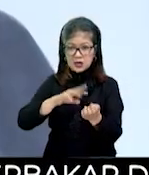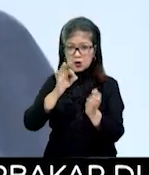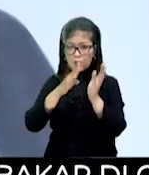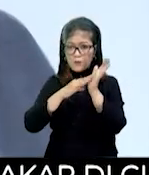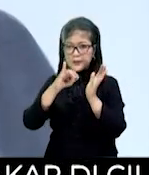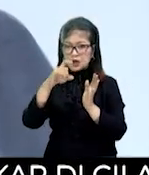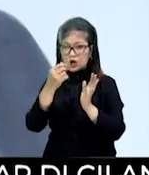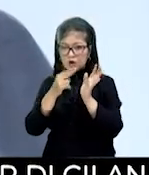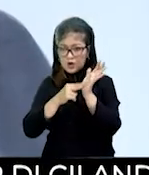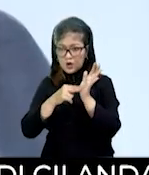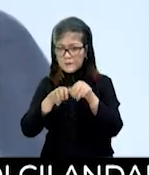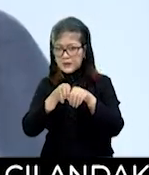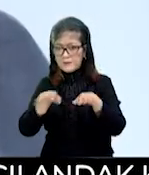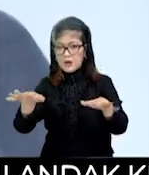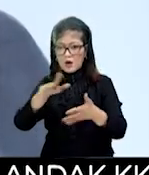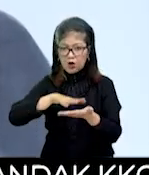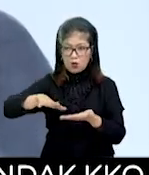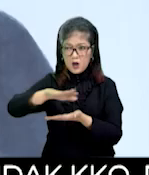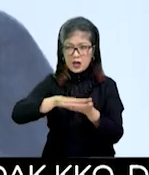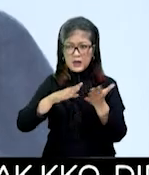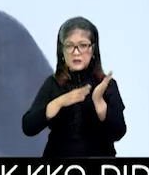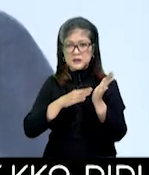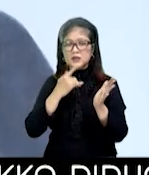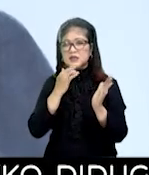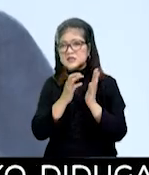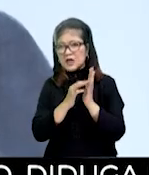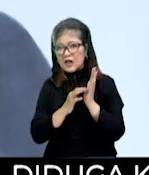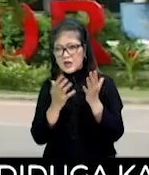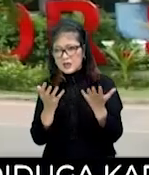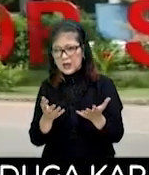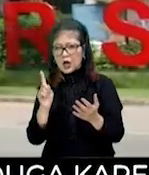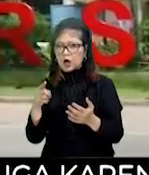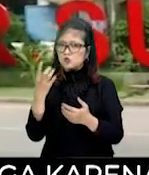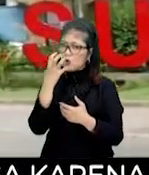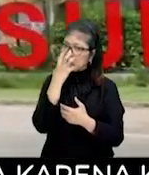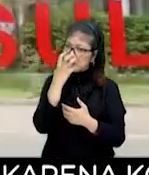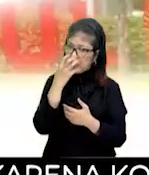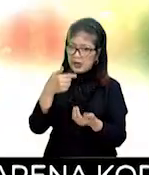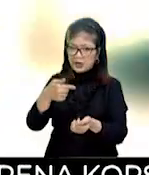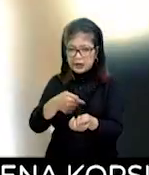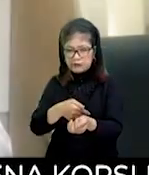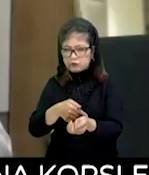lokal saat ini memiliki gejala ringan dan tidak memerlukan oksigen dan infus.